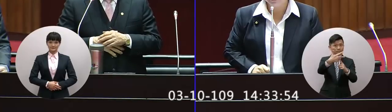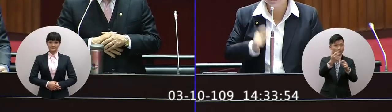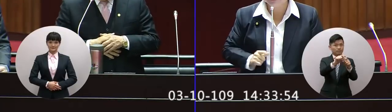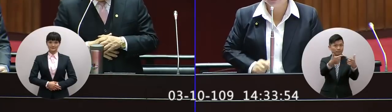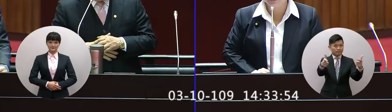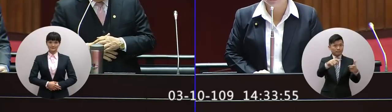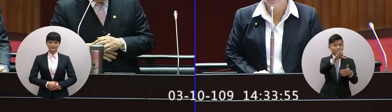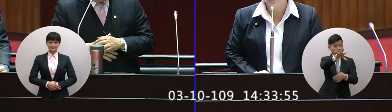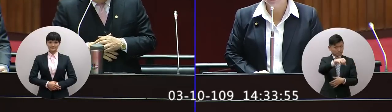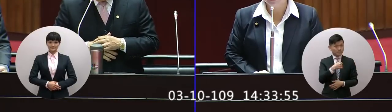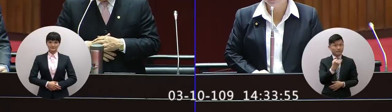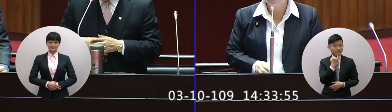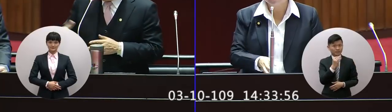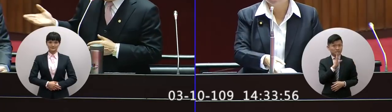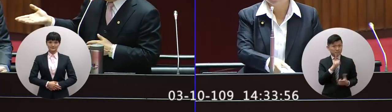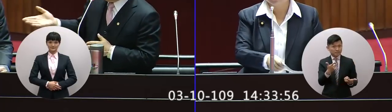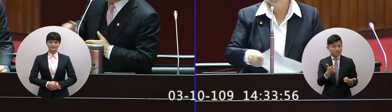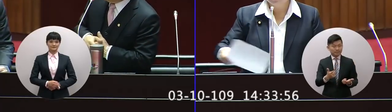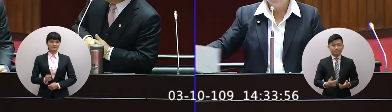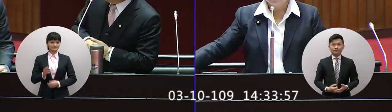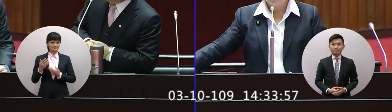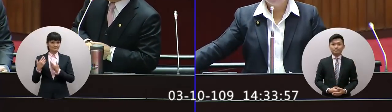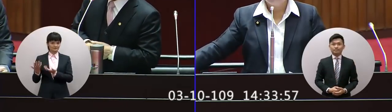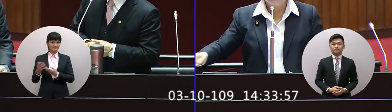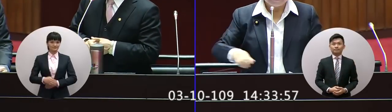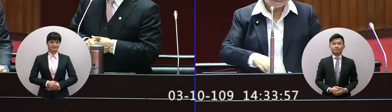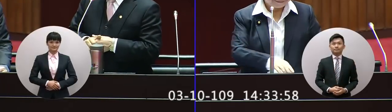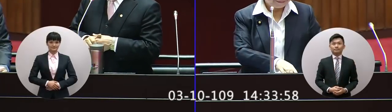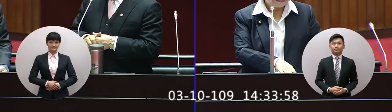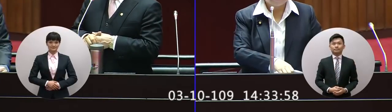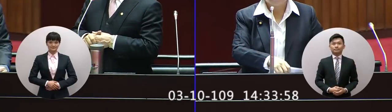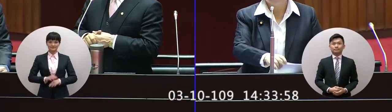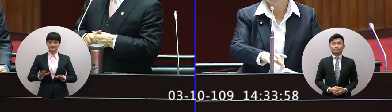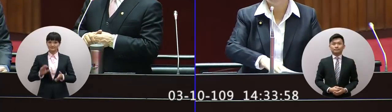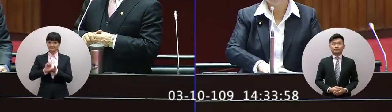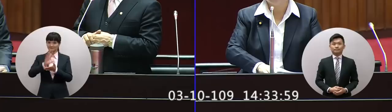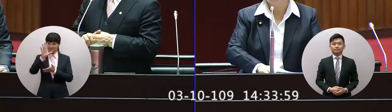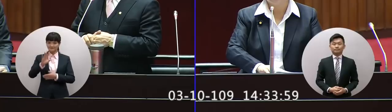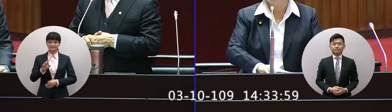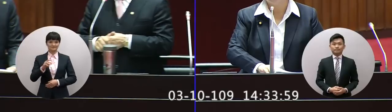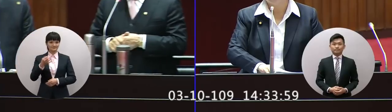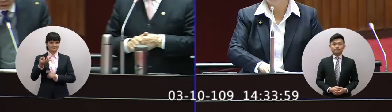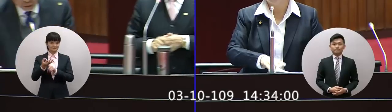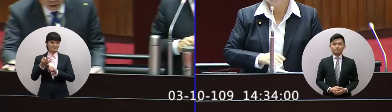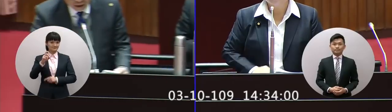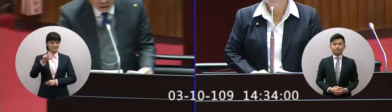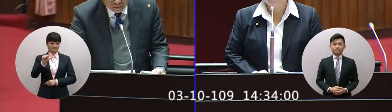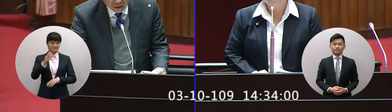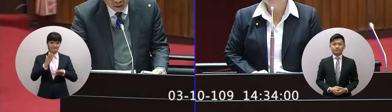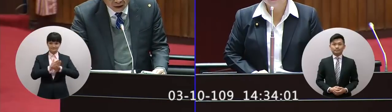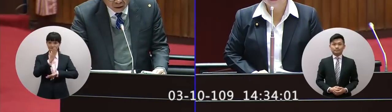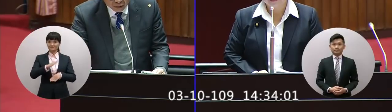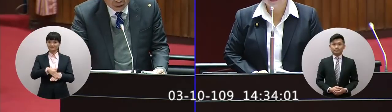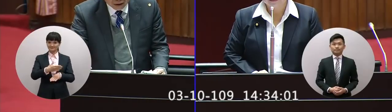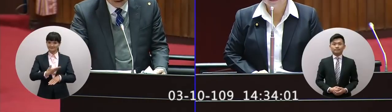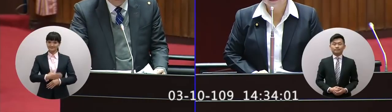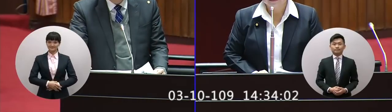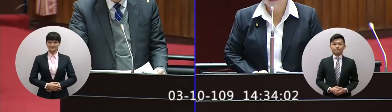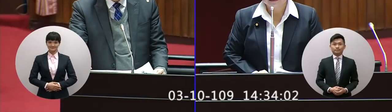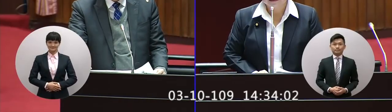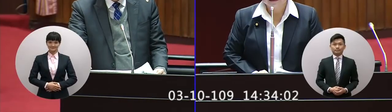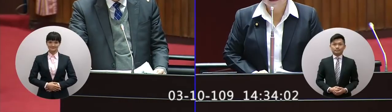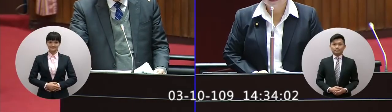货，是不是如此？ 好， 请跟委员报告，目前就是以15块最多不会超过15块的范围来处